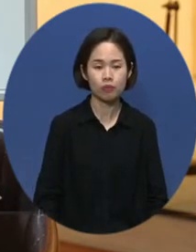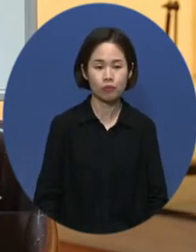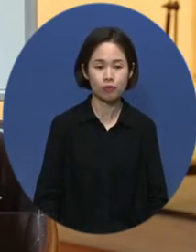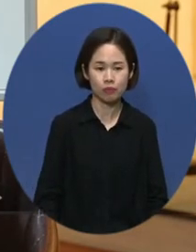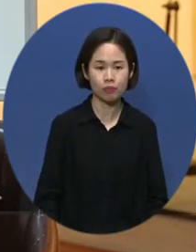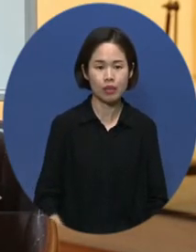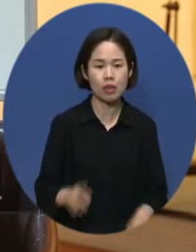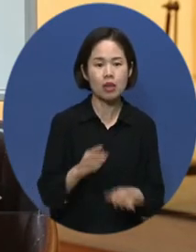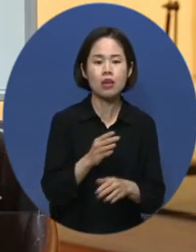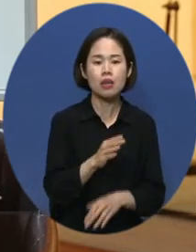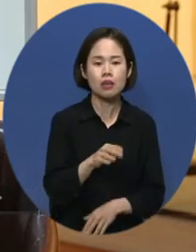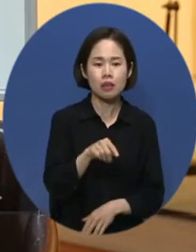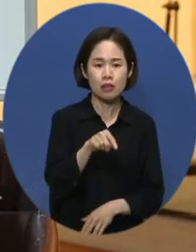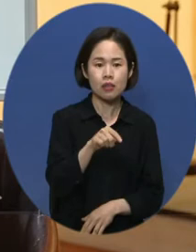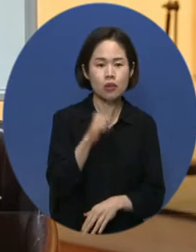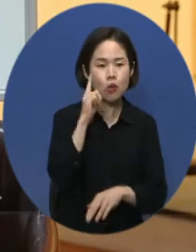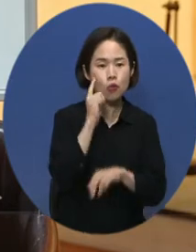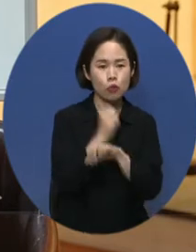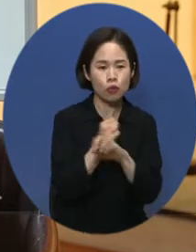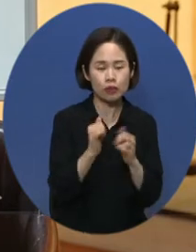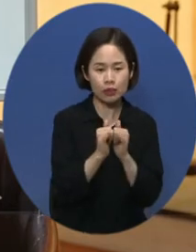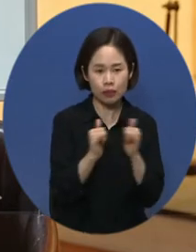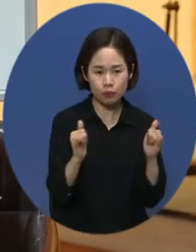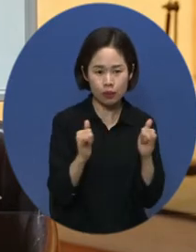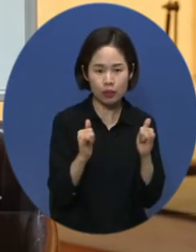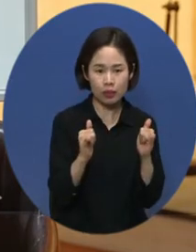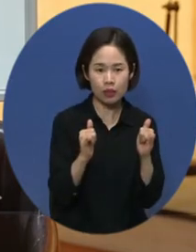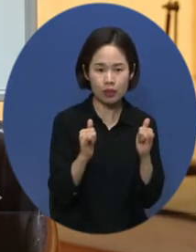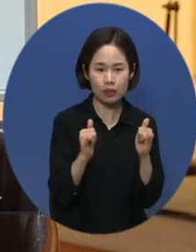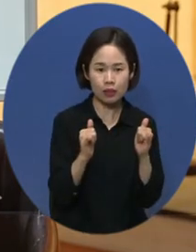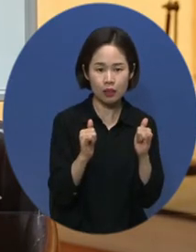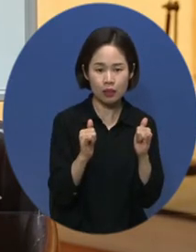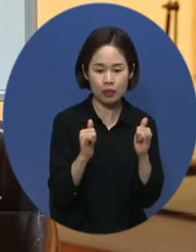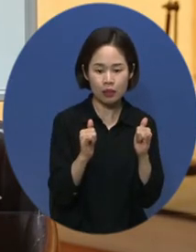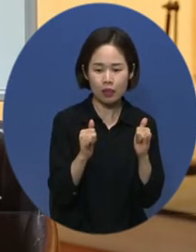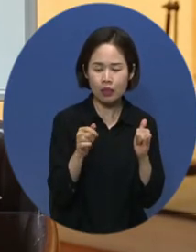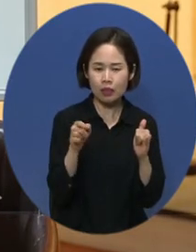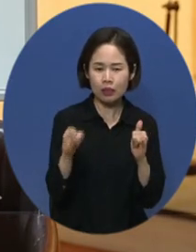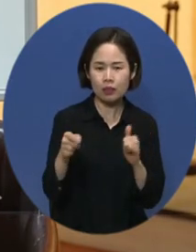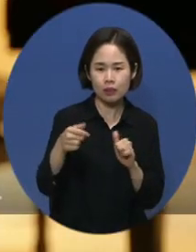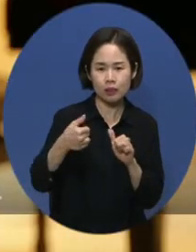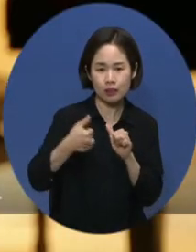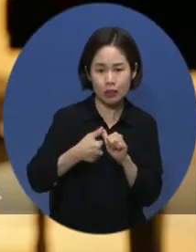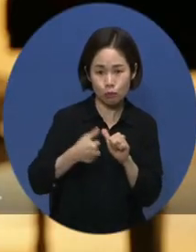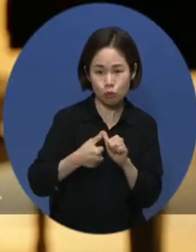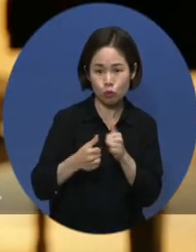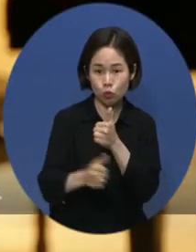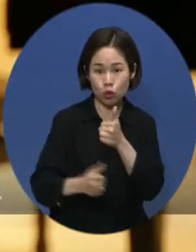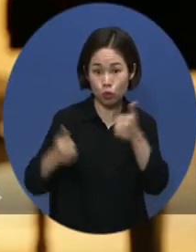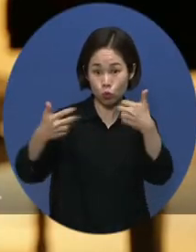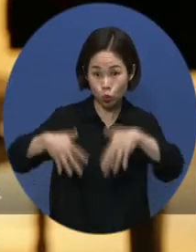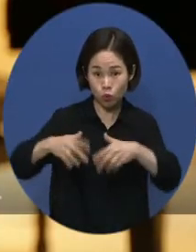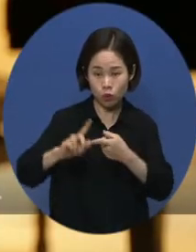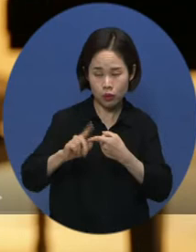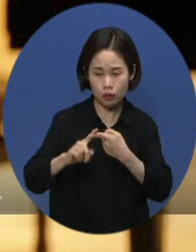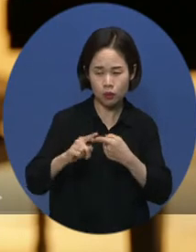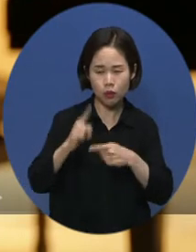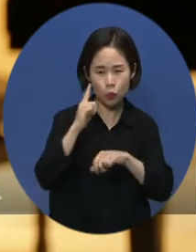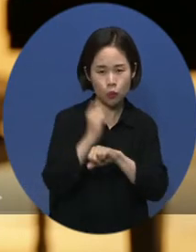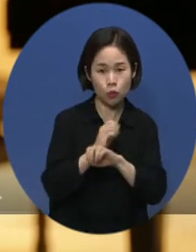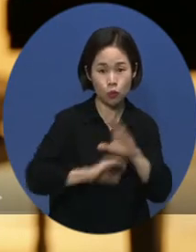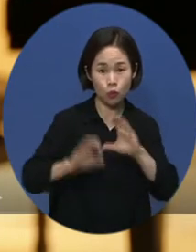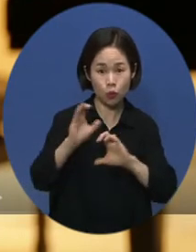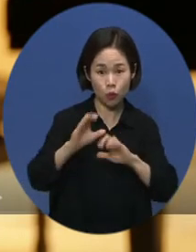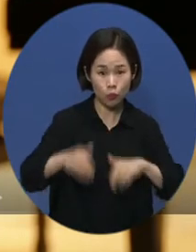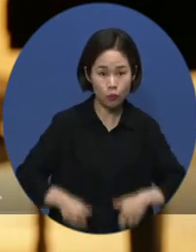연구하는 사람들이 이제 굉장히 이제 면밀하게 또 촘촘하게 연구해야 될 부분인데 그 문해력이 일단은